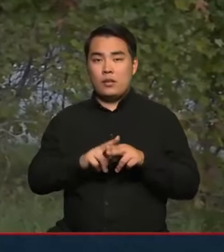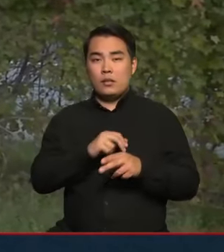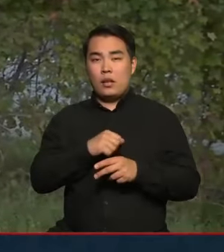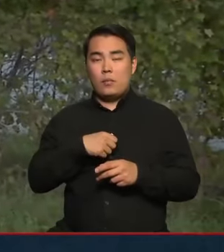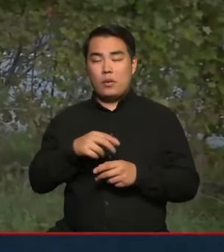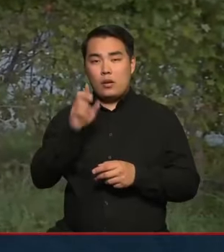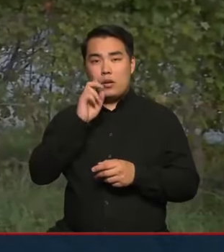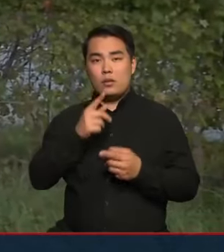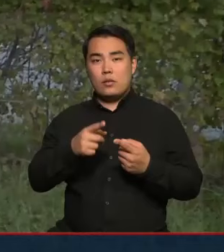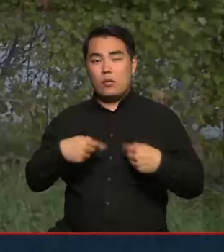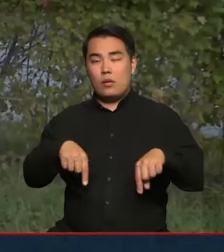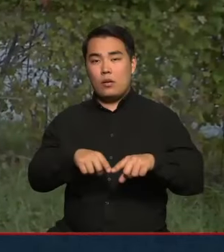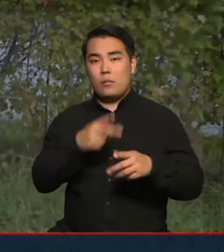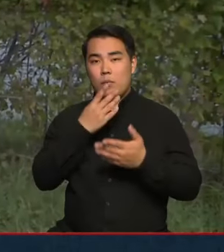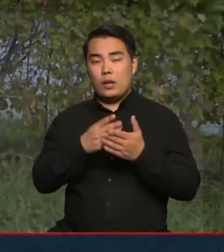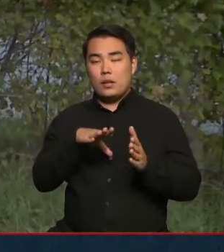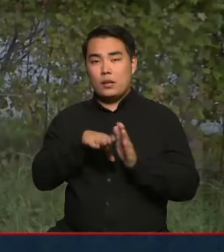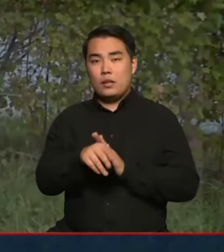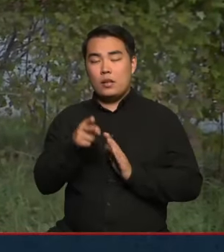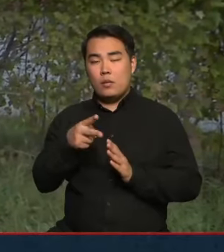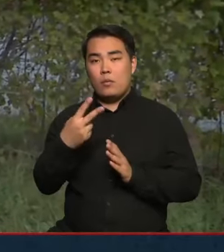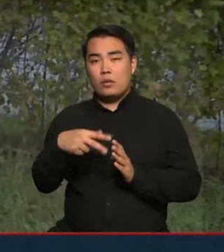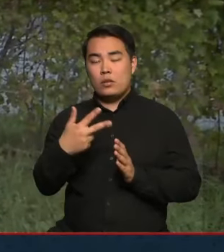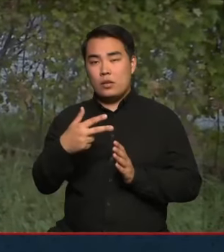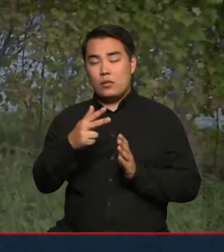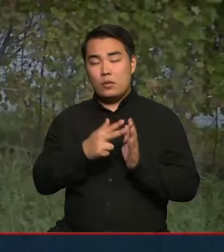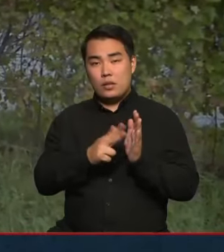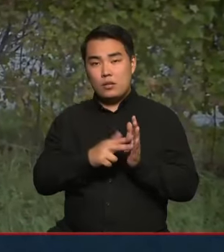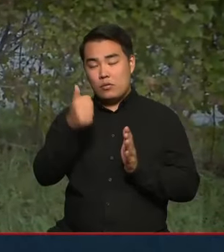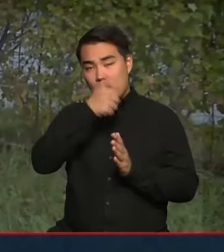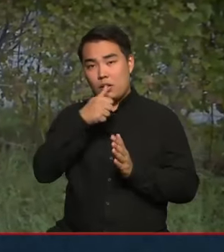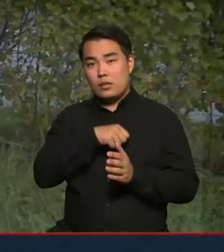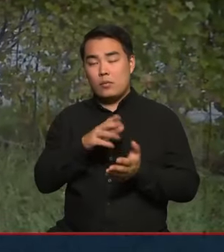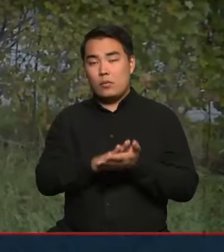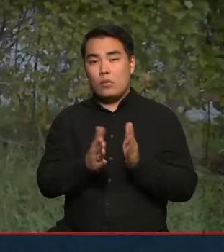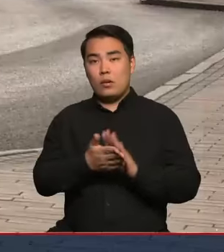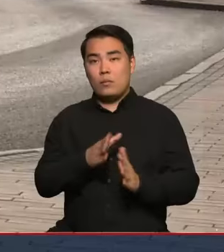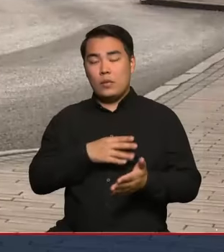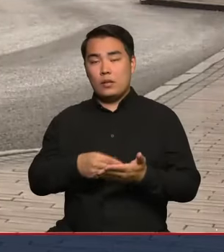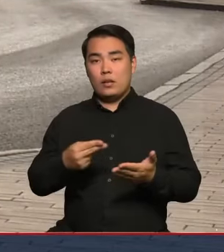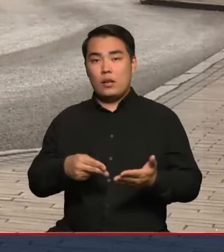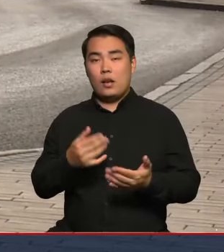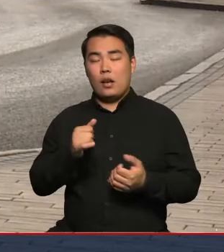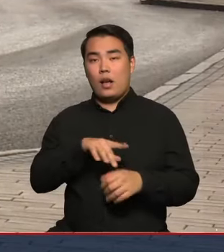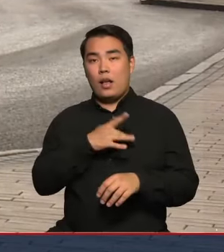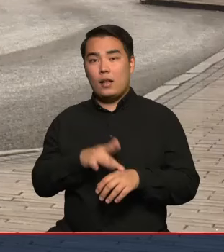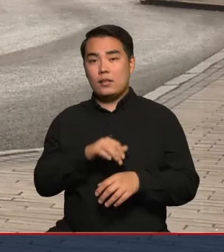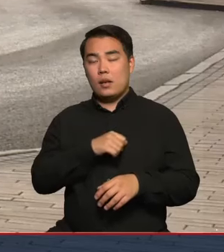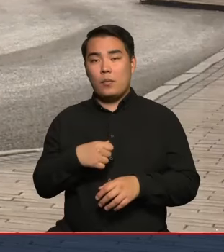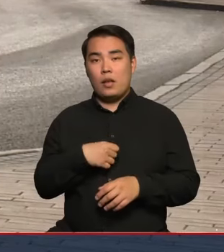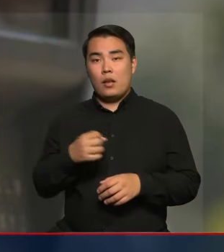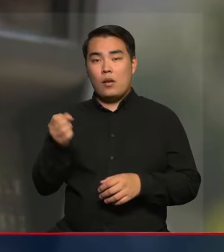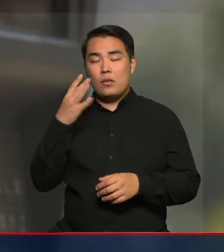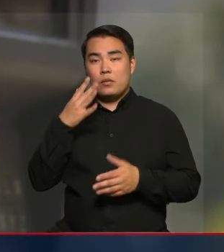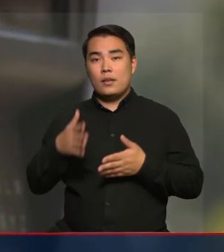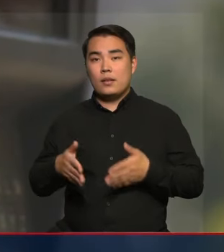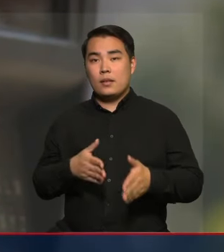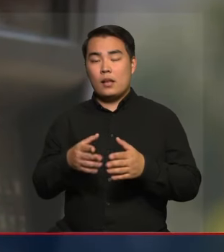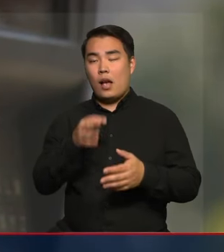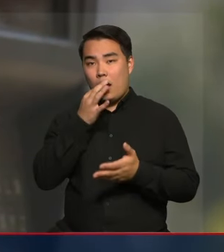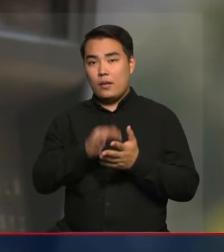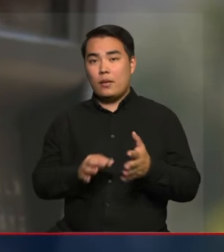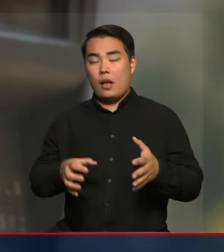мемлекеттік жекеменшік серіктестік аясында 2038 жылға дейін келісімге отырған. Ягни қаладағы ақылы автотұрақтарға жауапты